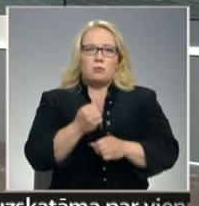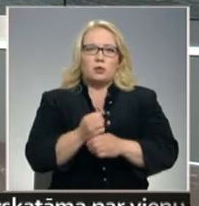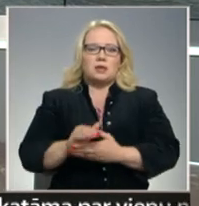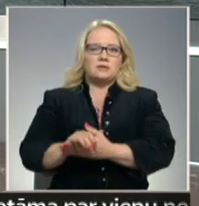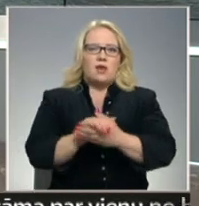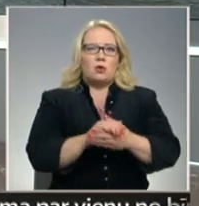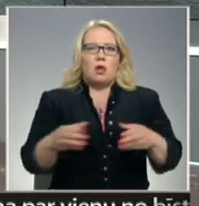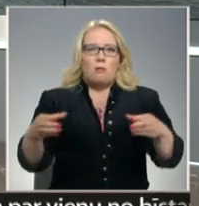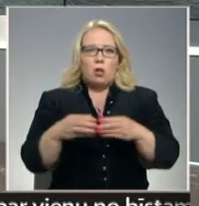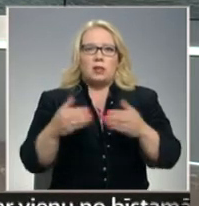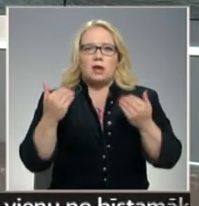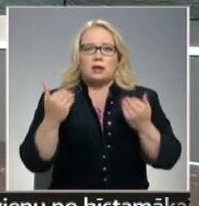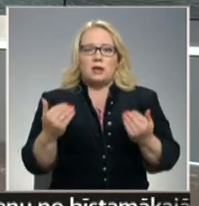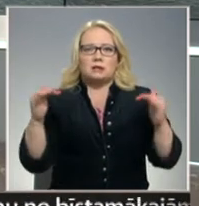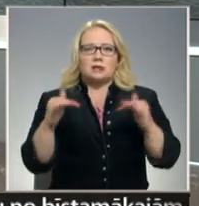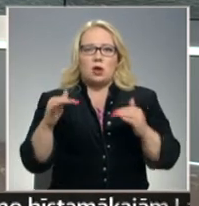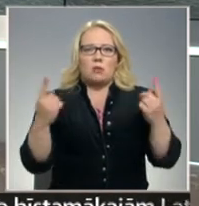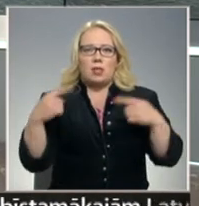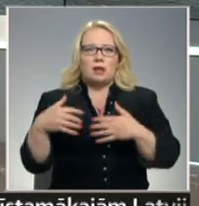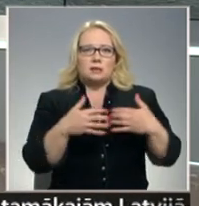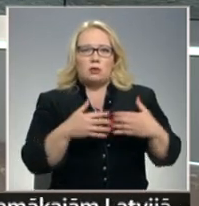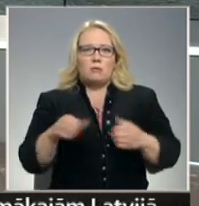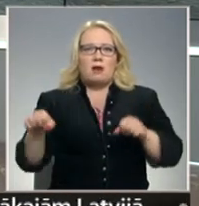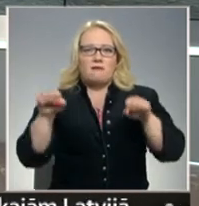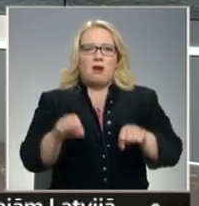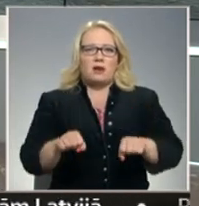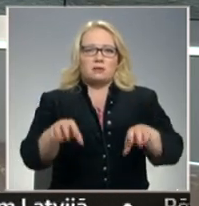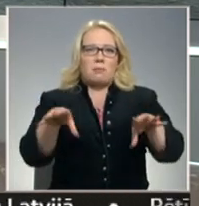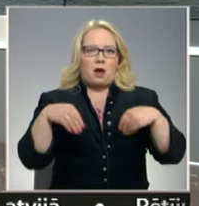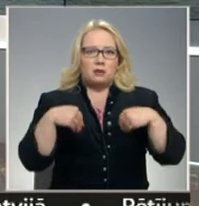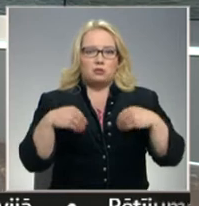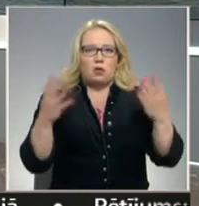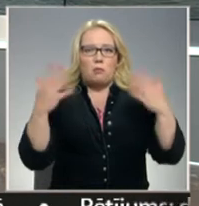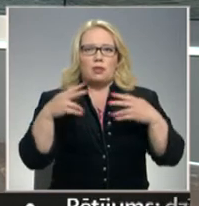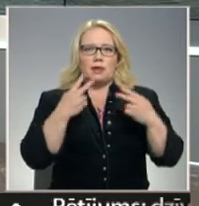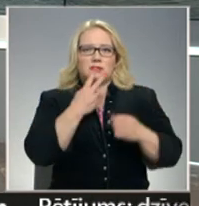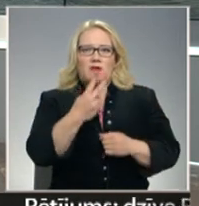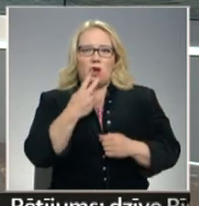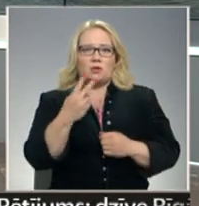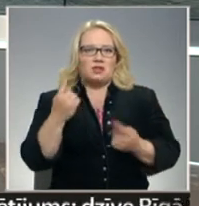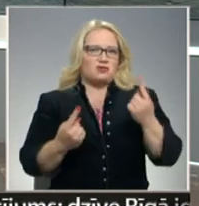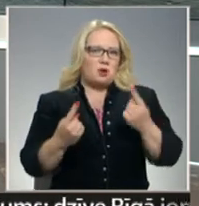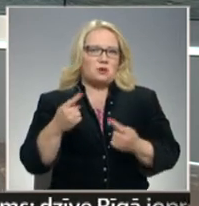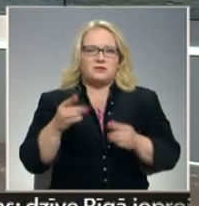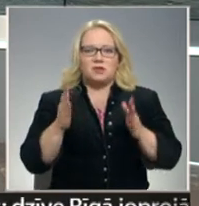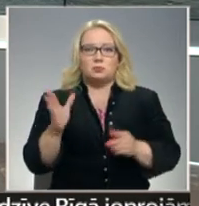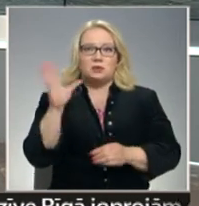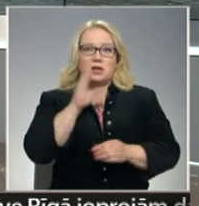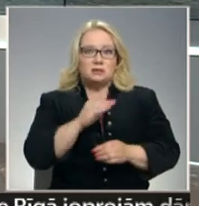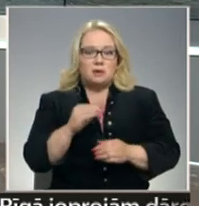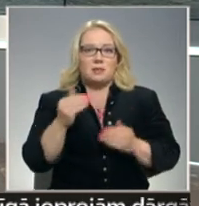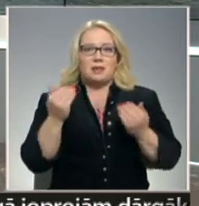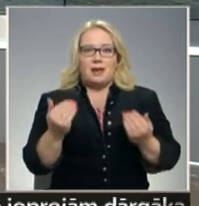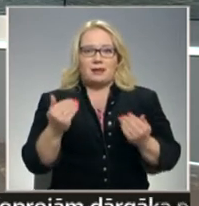vienotā blokā, lai jau šā sasaukuma laikā cīnītos par varas pārņemšanu. Politikas vērotāji gan šaubās, vai tas būs iespējams,